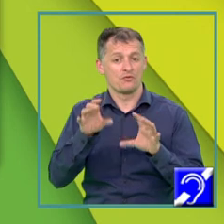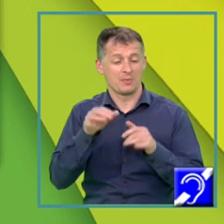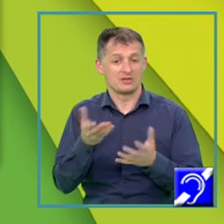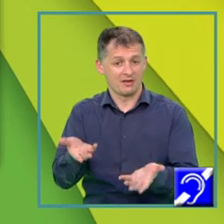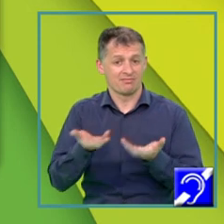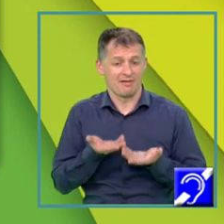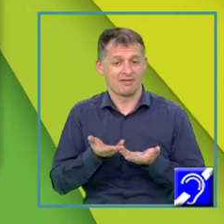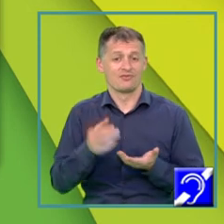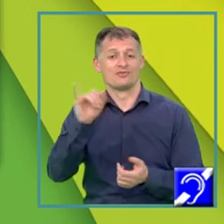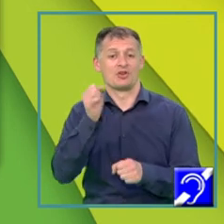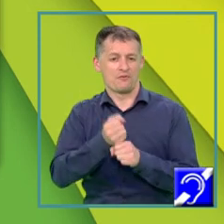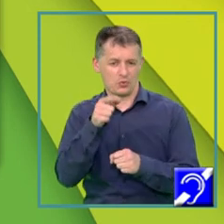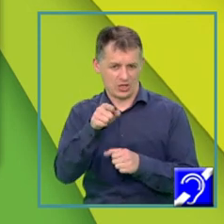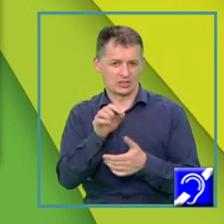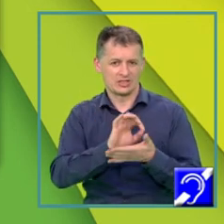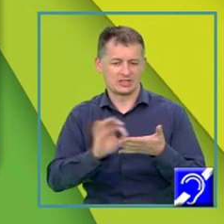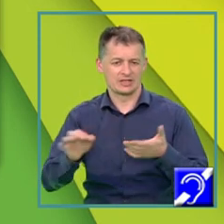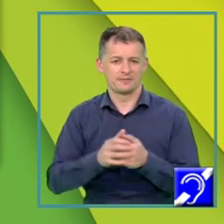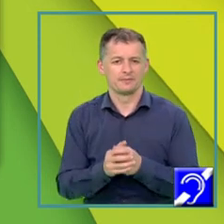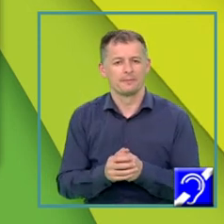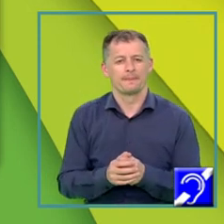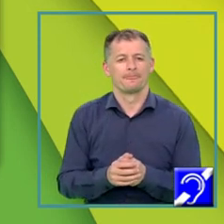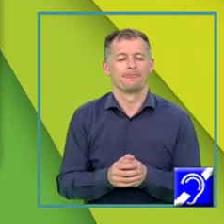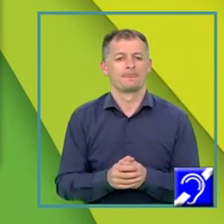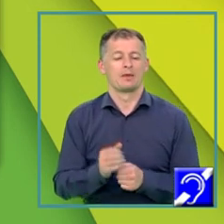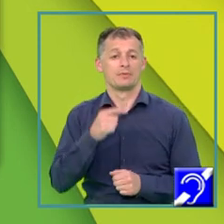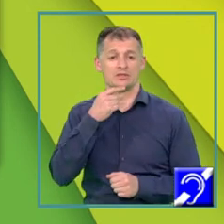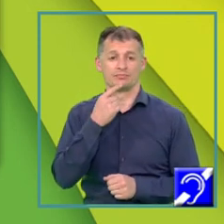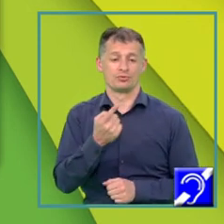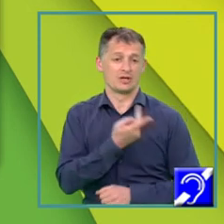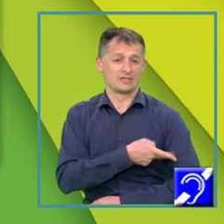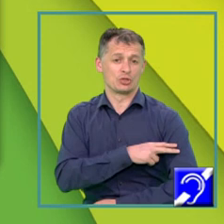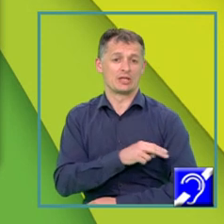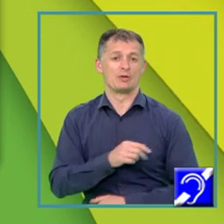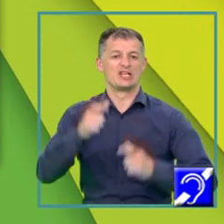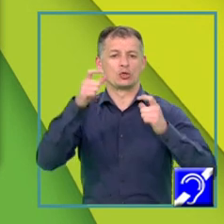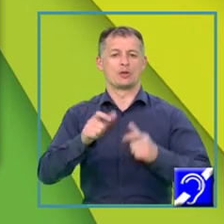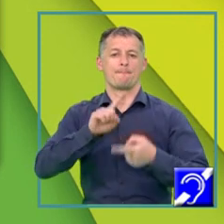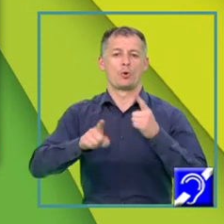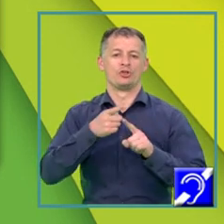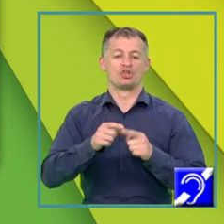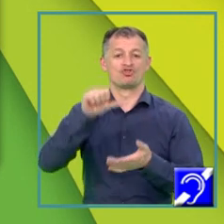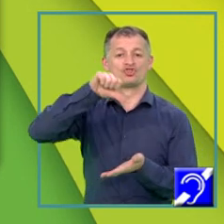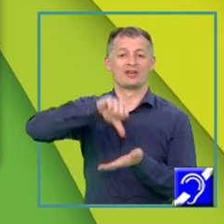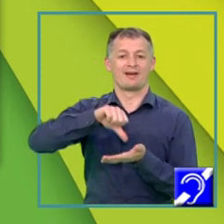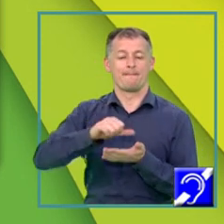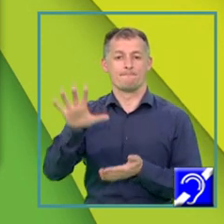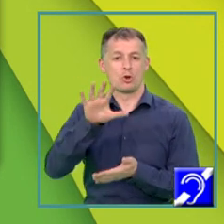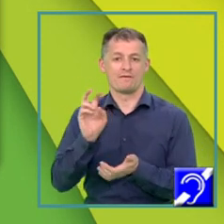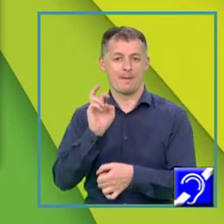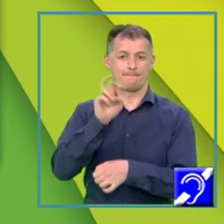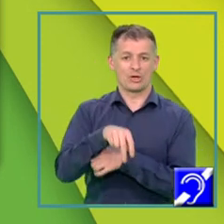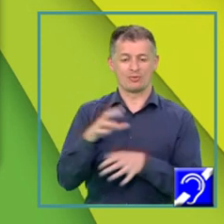de creatorii subiectelor. Și anume că reprezentantul instituției politice centrale din Moldova participă la